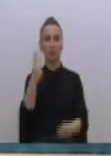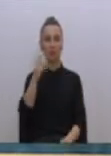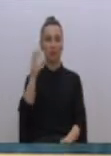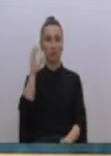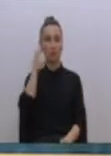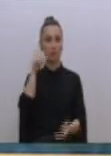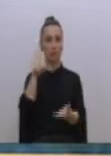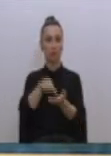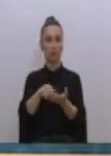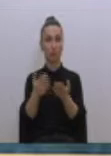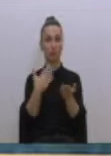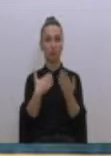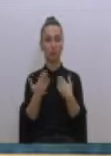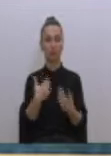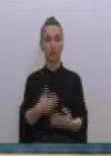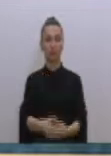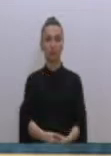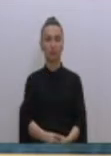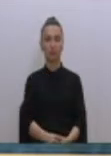regimul.